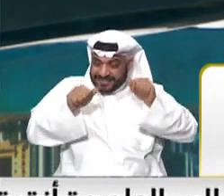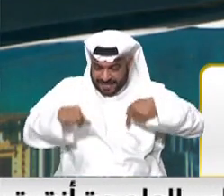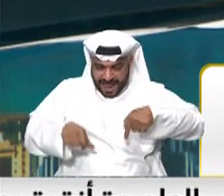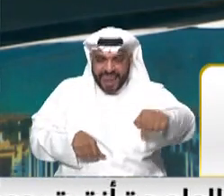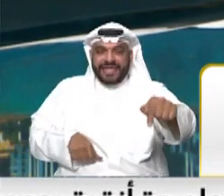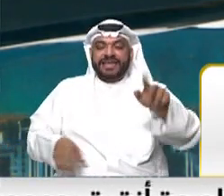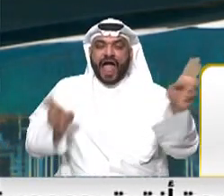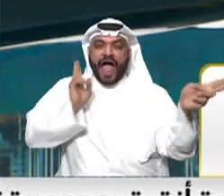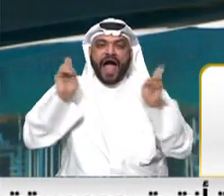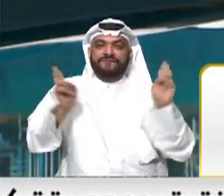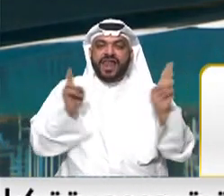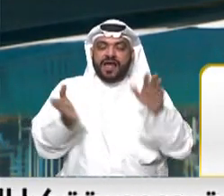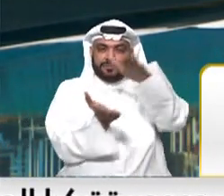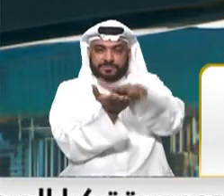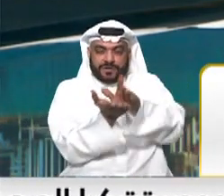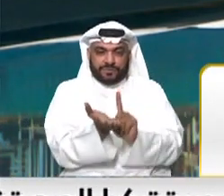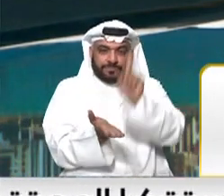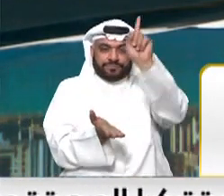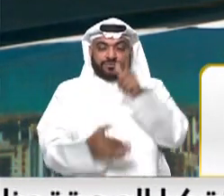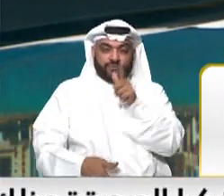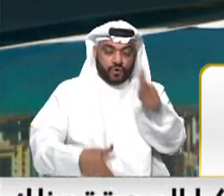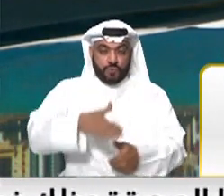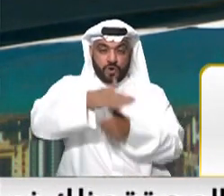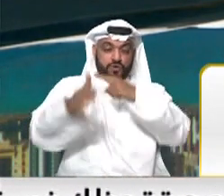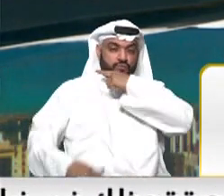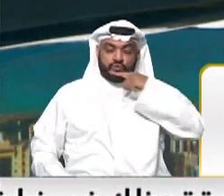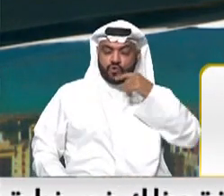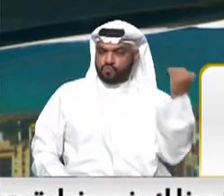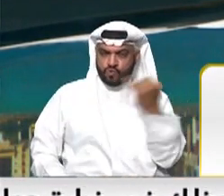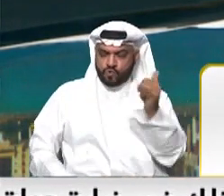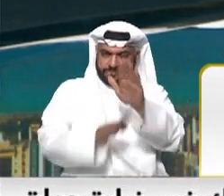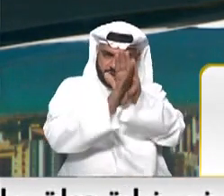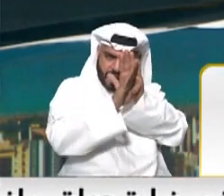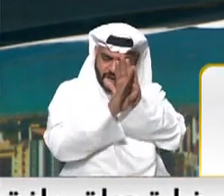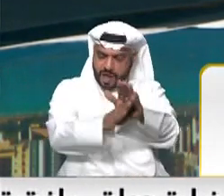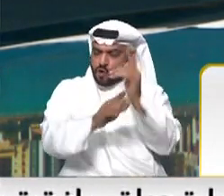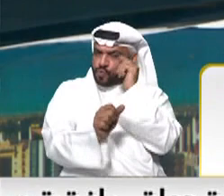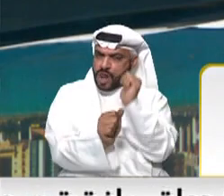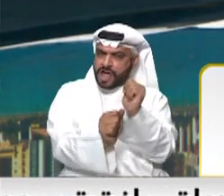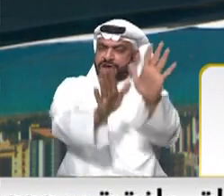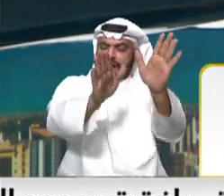مؤكدا ثقته بتجاوزها والدفاع عن الحريات والتقاليد